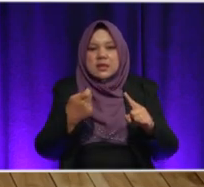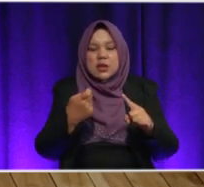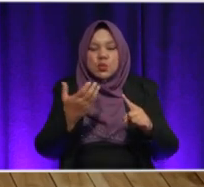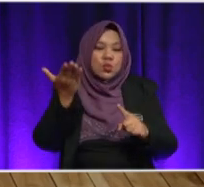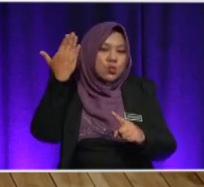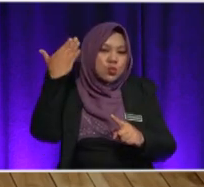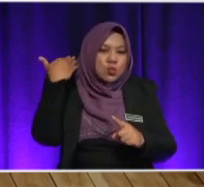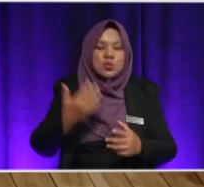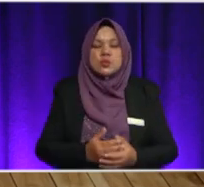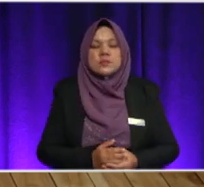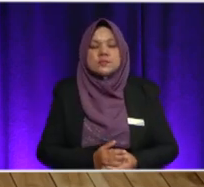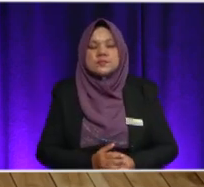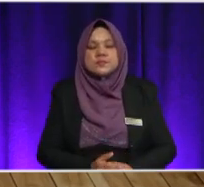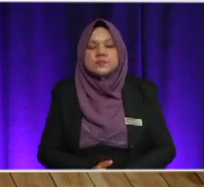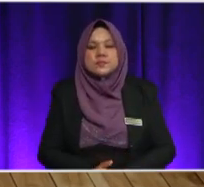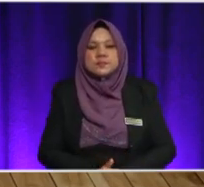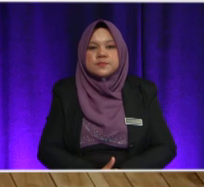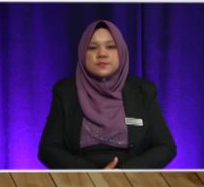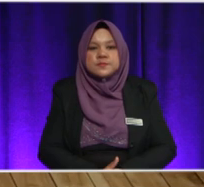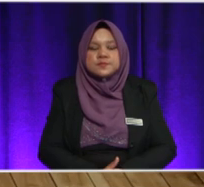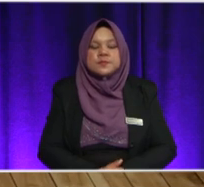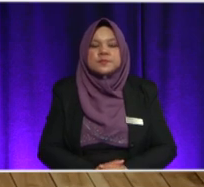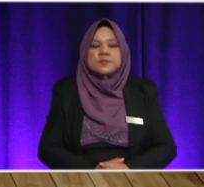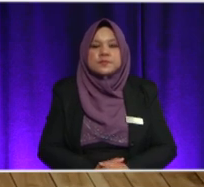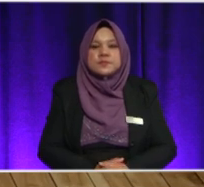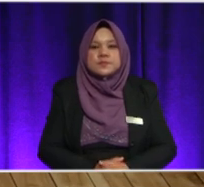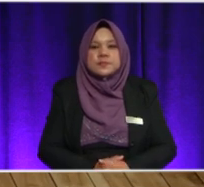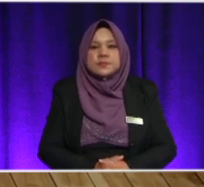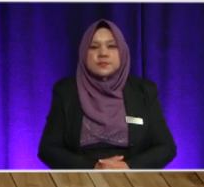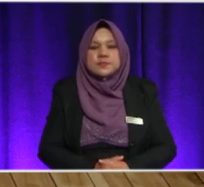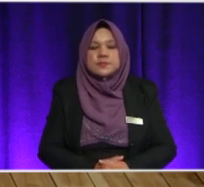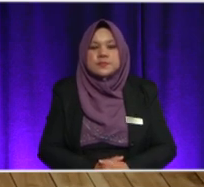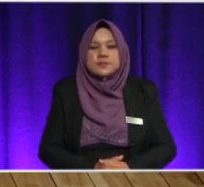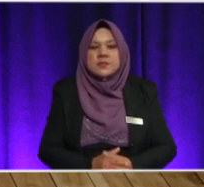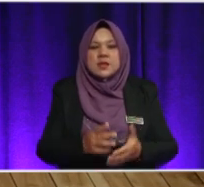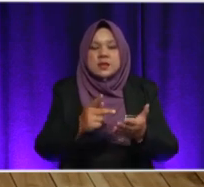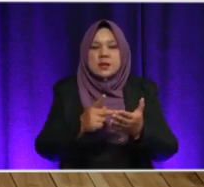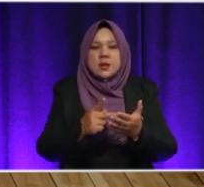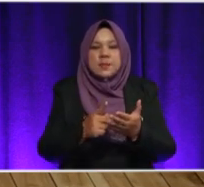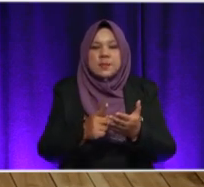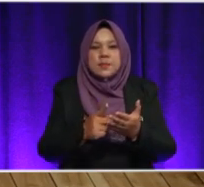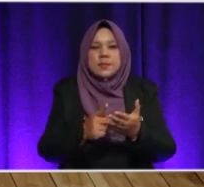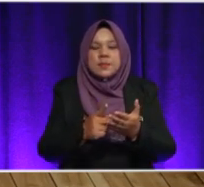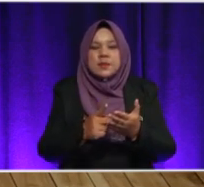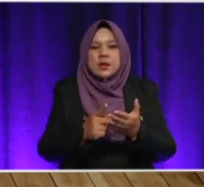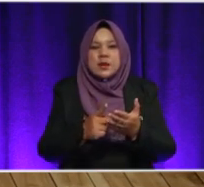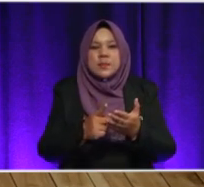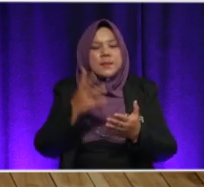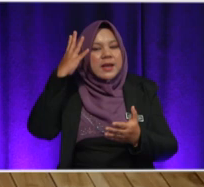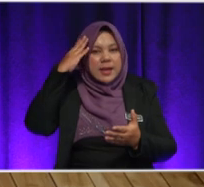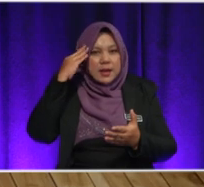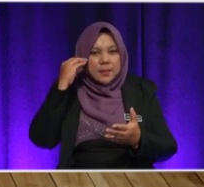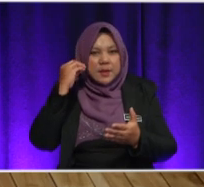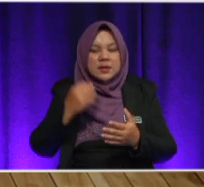kebanyakannya kita dapat nenek moyang kita kan khususnya pembuktian kebut ke sana secara pengalaman